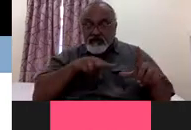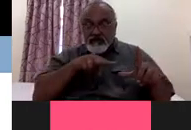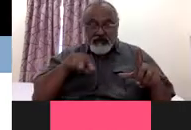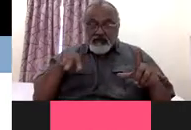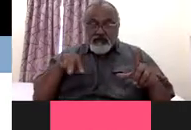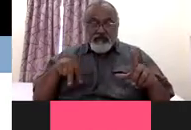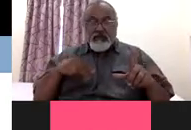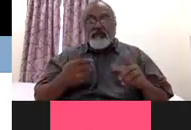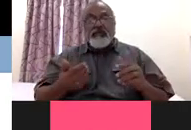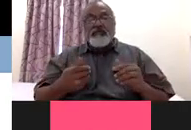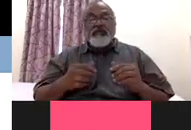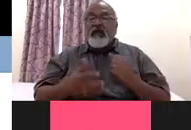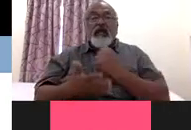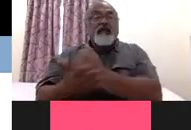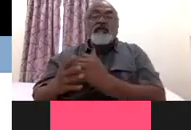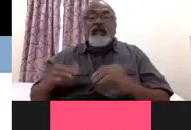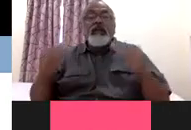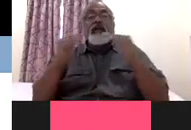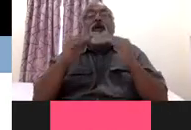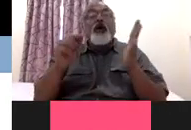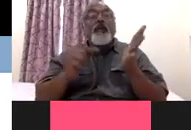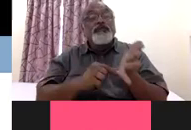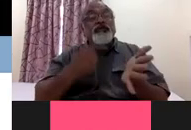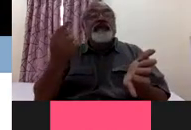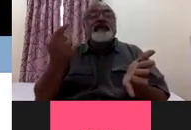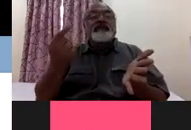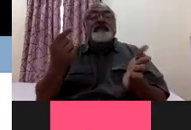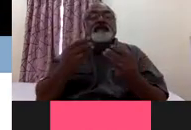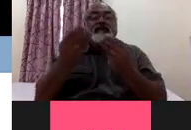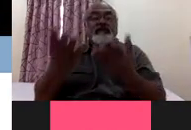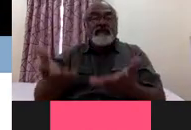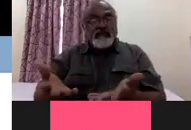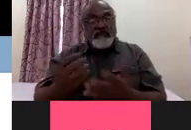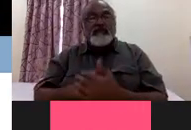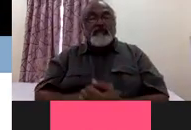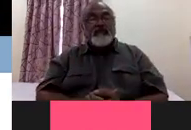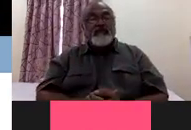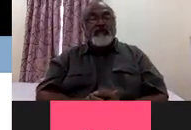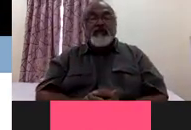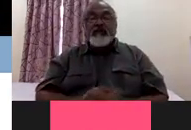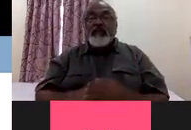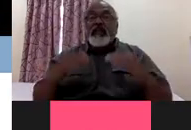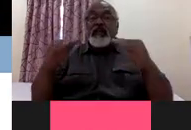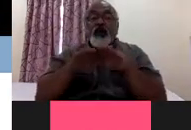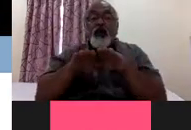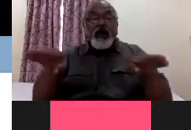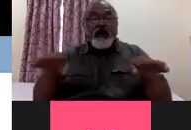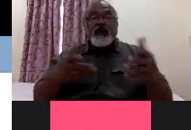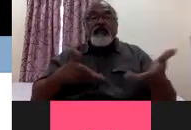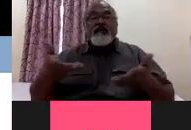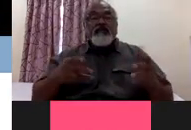डन, इक्वल अपॉर्चुनिटी. So before we start treating people equally, iska ye nahi hai ki